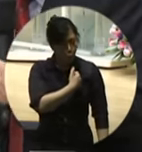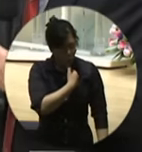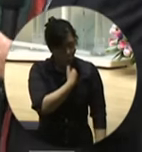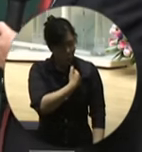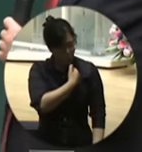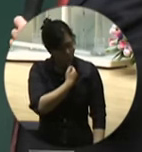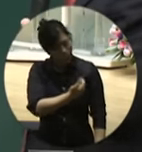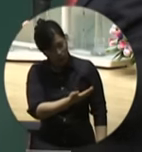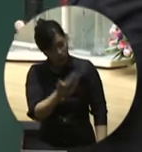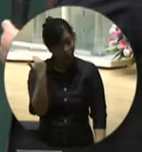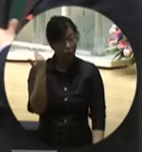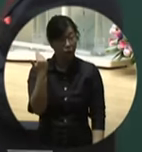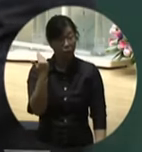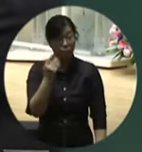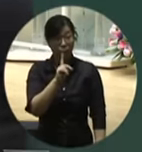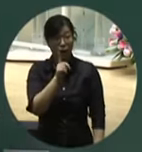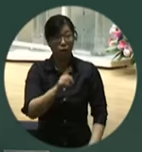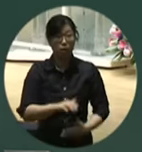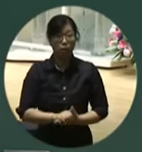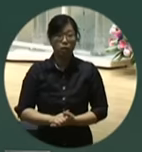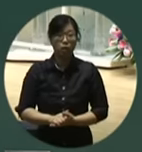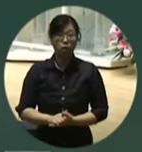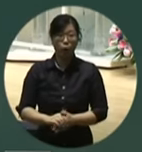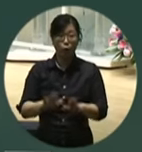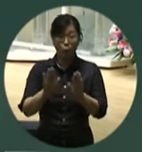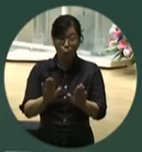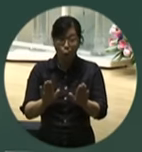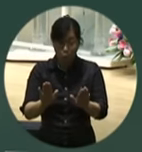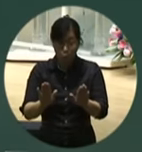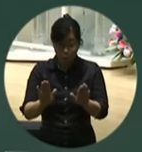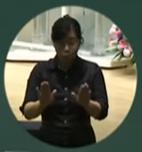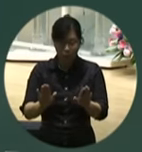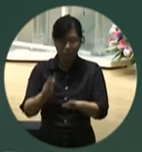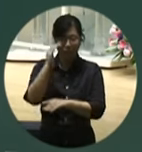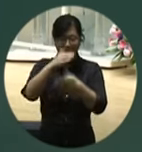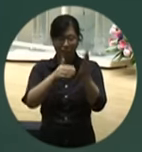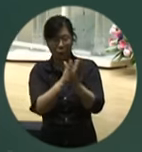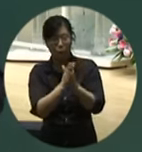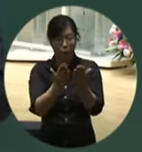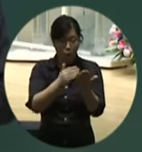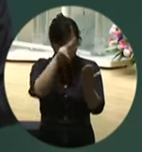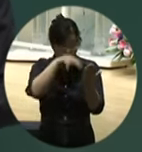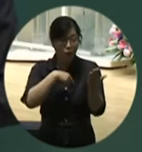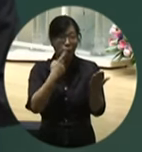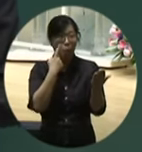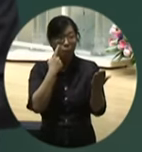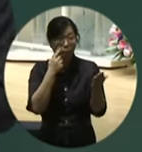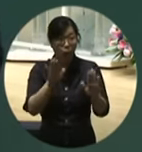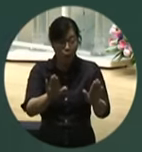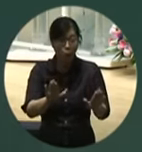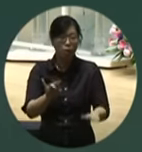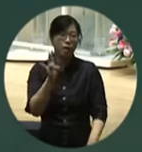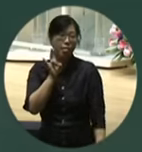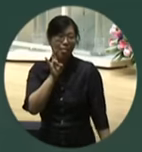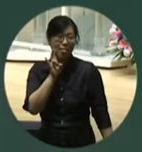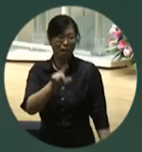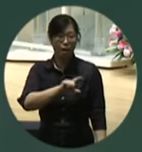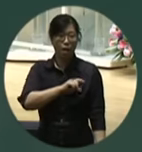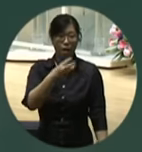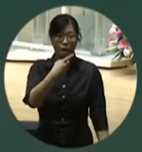at Rahab the prostitute. 중요한 시간표에 들어왔습니다. So she was in a very important time schedule. 어떤 시간표입니까? What kind of time schedule was